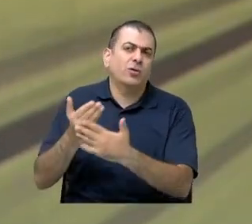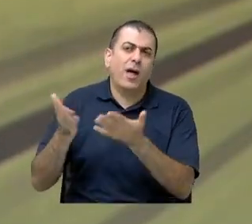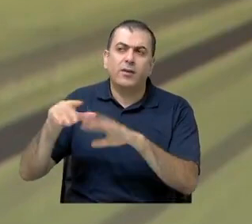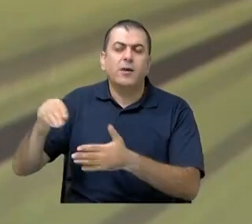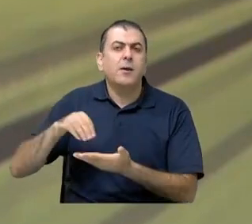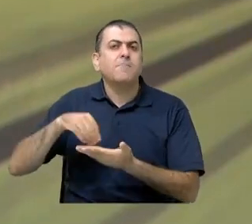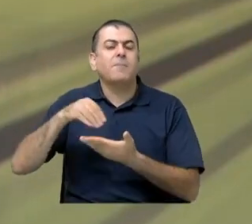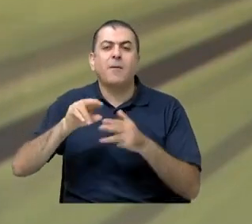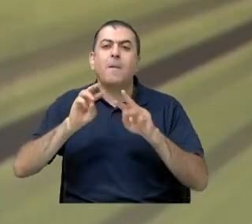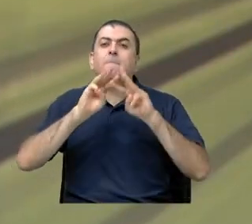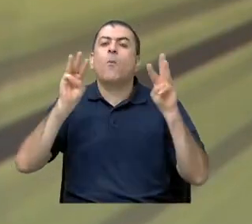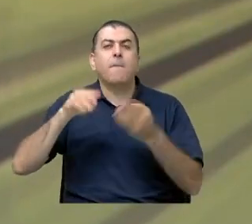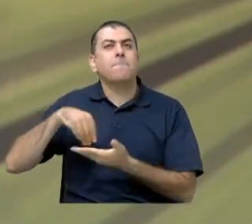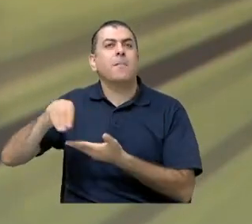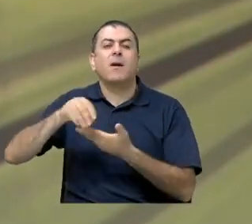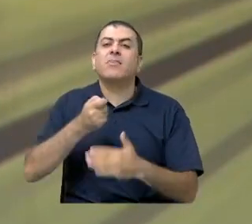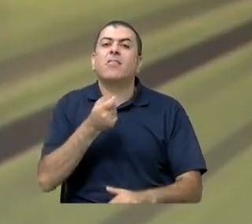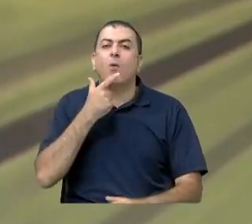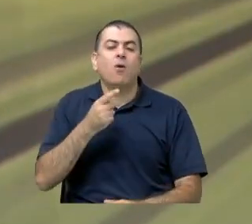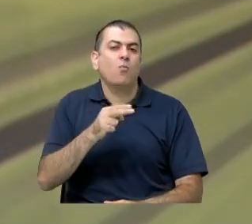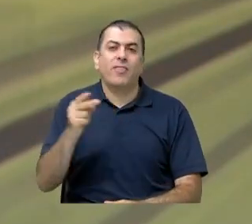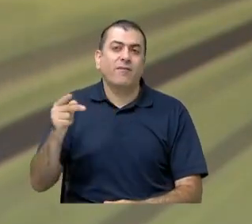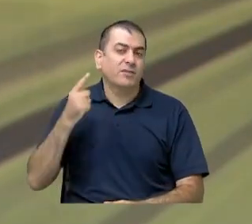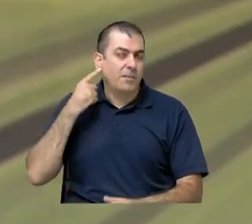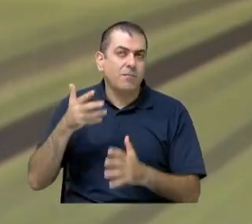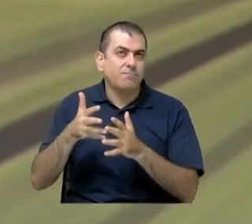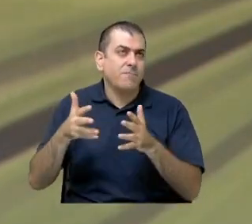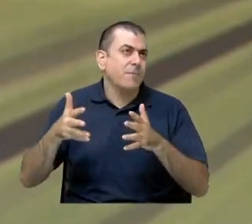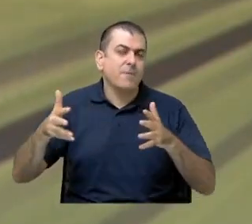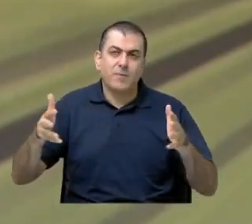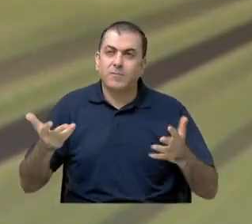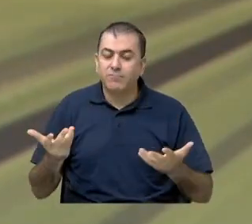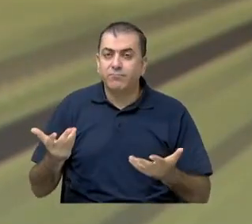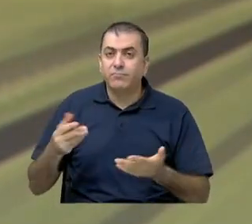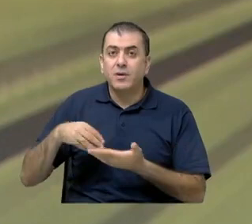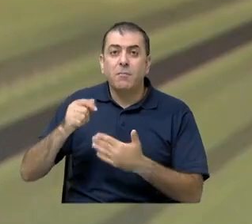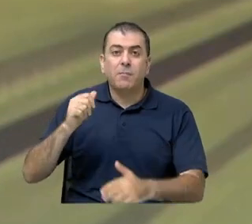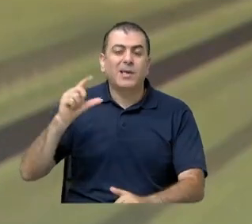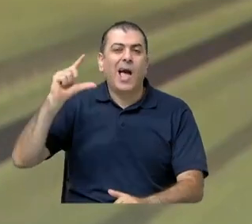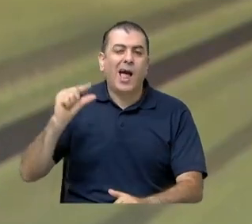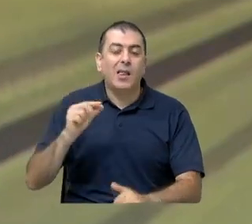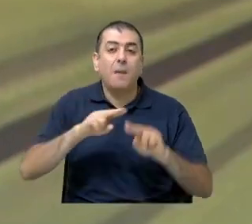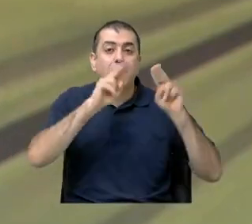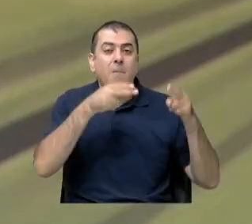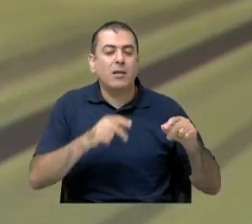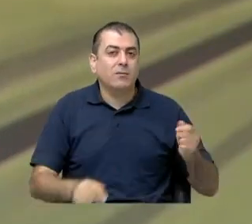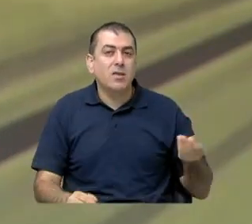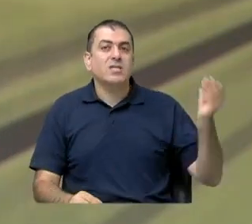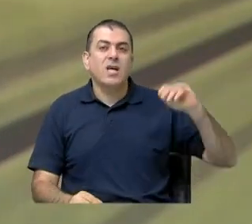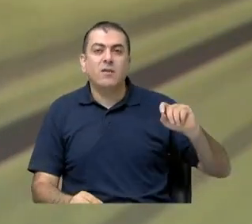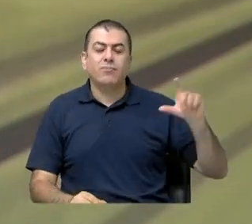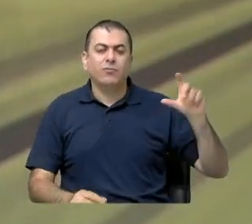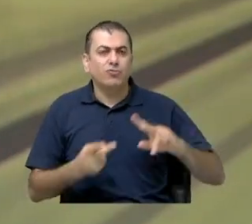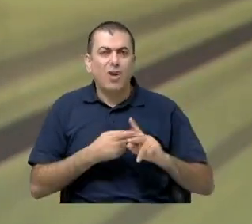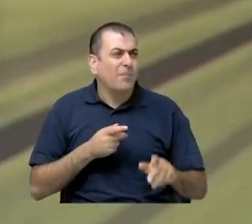ببيع بعض المنتجات الدوائيه لنقول، وايضا المكملات الدوائيه باسعار اقل من الصيدليات، بالتالي